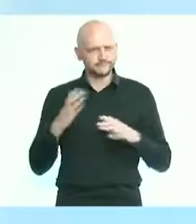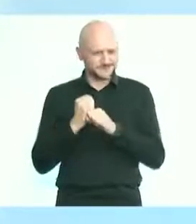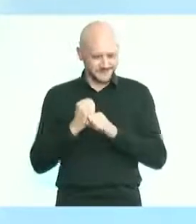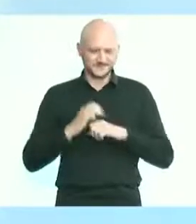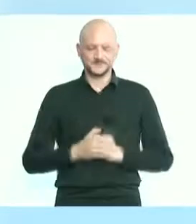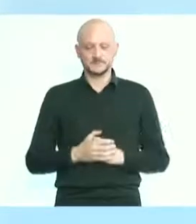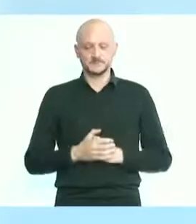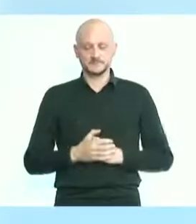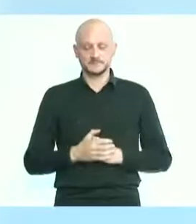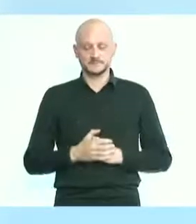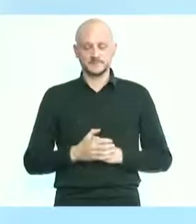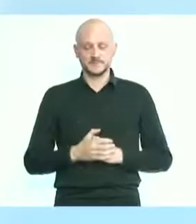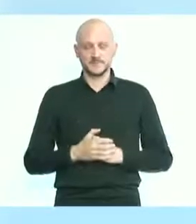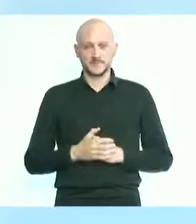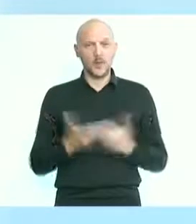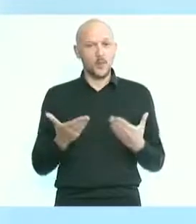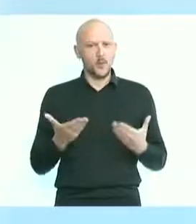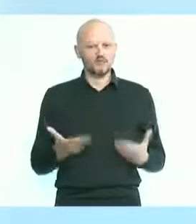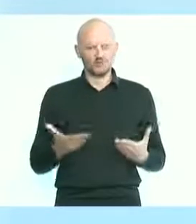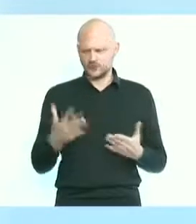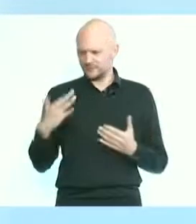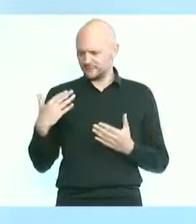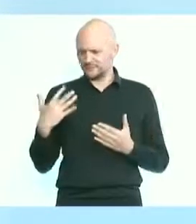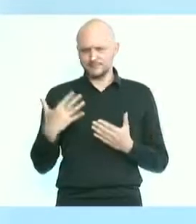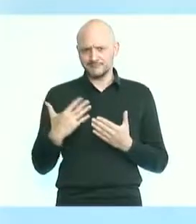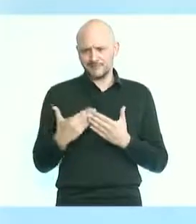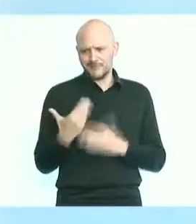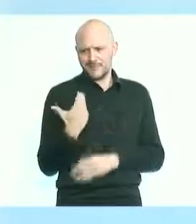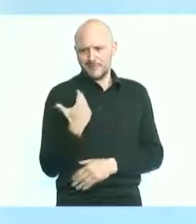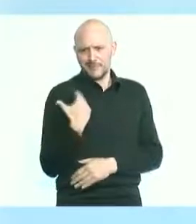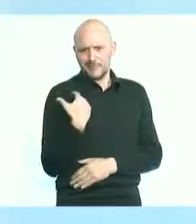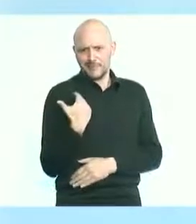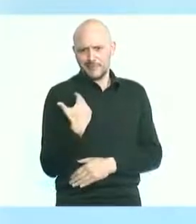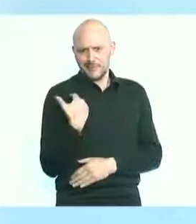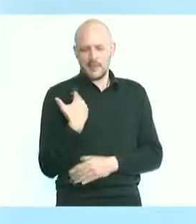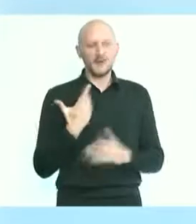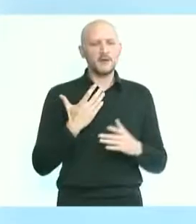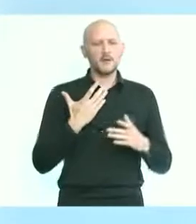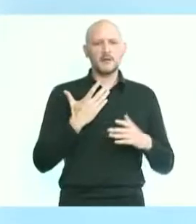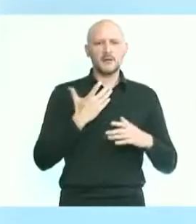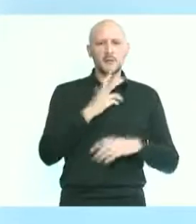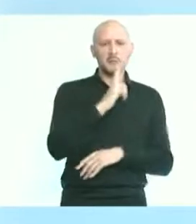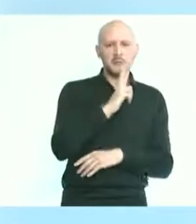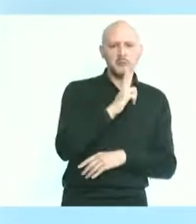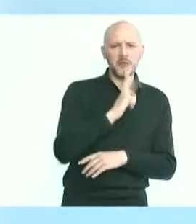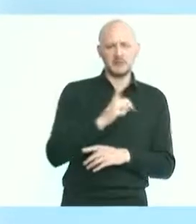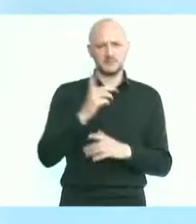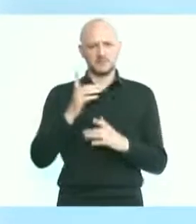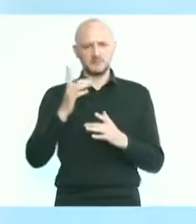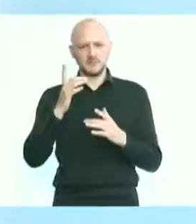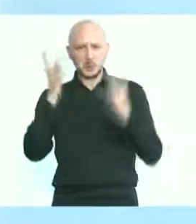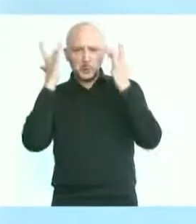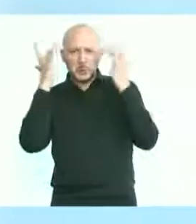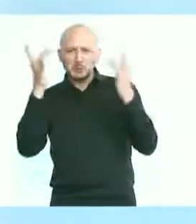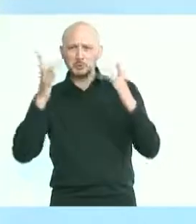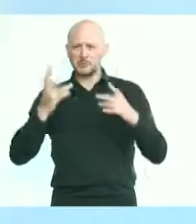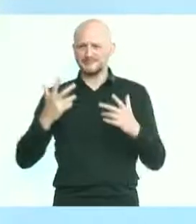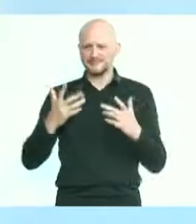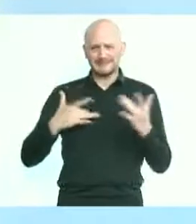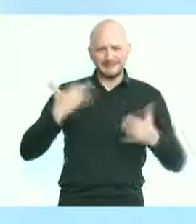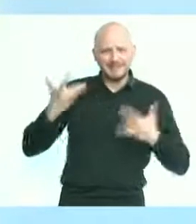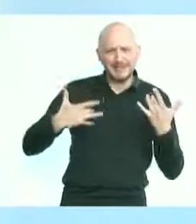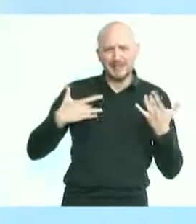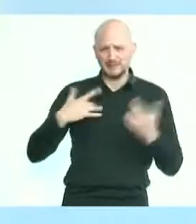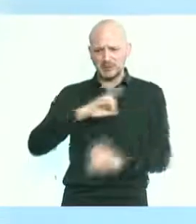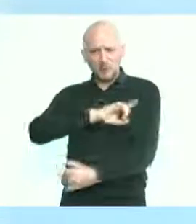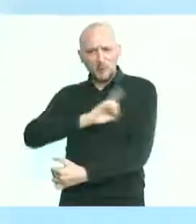nos terrasses, nos lieux de culture, de sport réouvrent et on s'en réjouit, on s'en félicite.